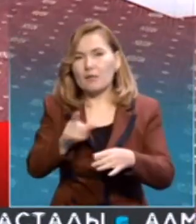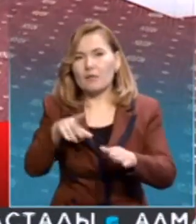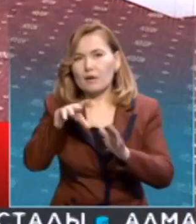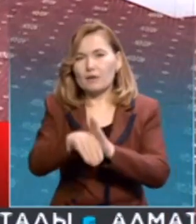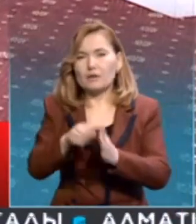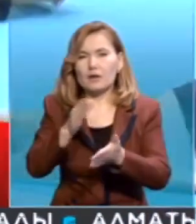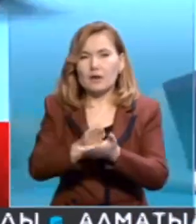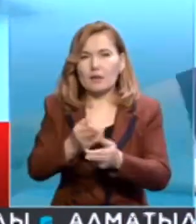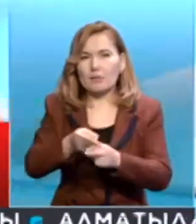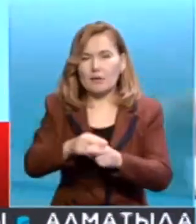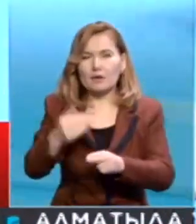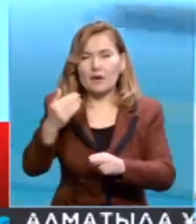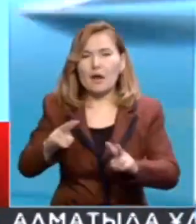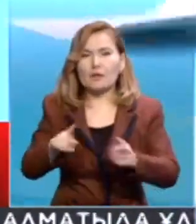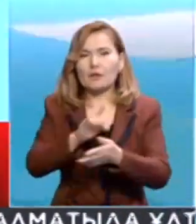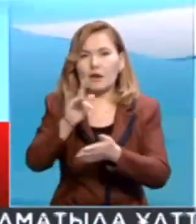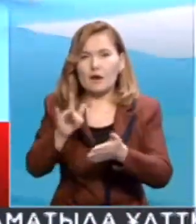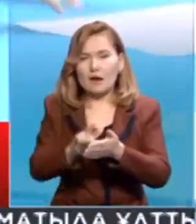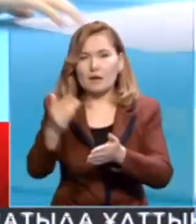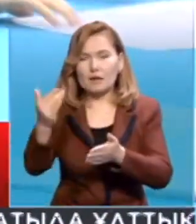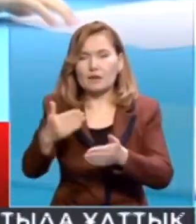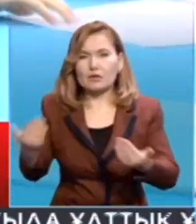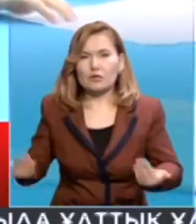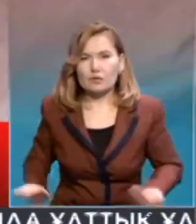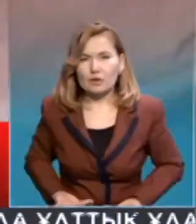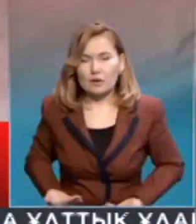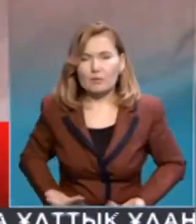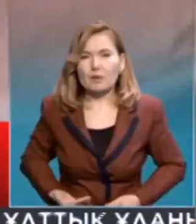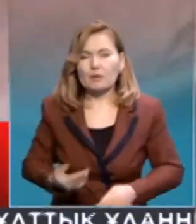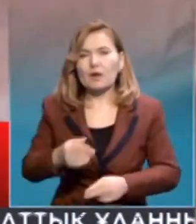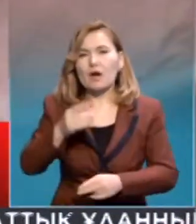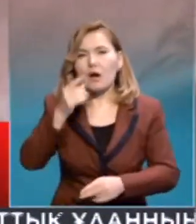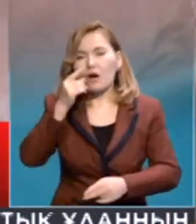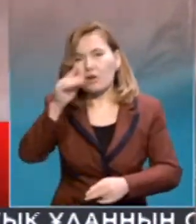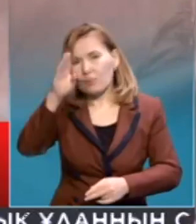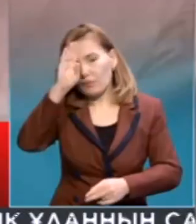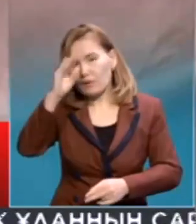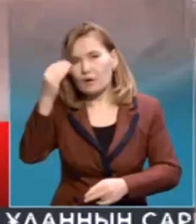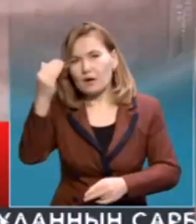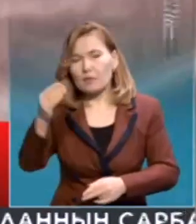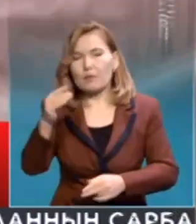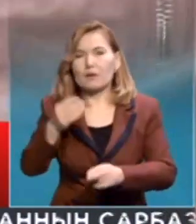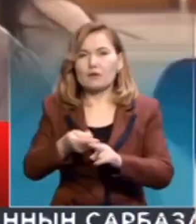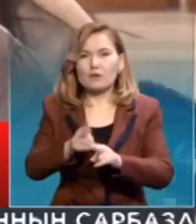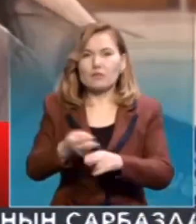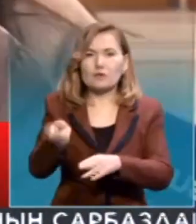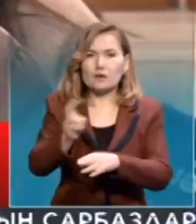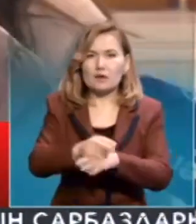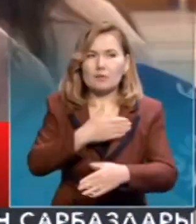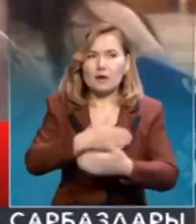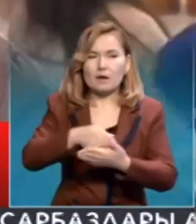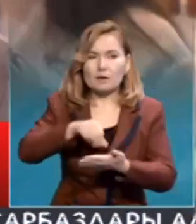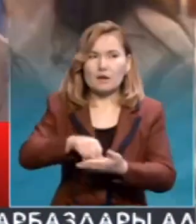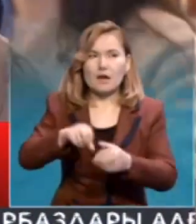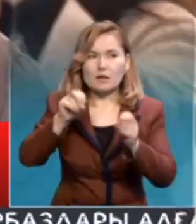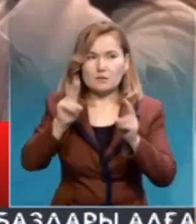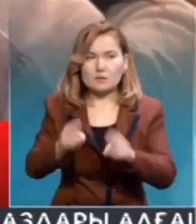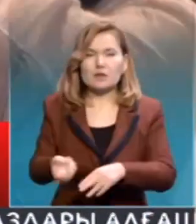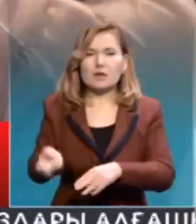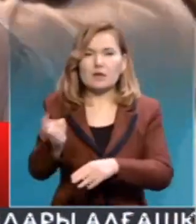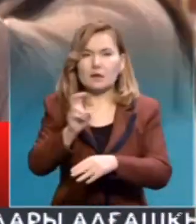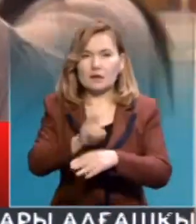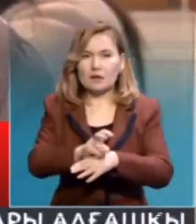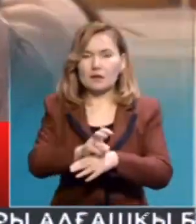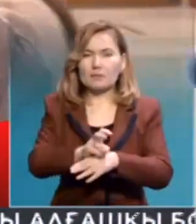бар. Солардың бірі астаналық Нұрмұхамед Күдеров. Ол сайлауға келіп, өз таңдауын жасау әр адамның міндеті деп біледі. Арнайы келіп,